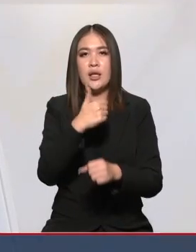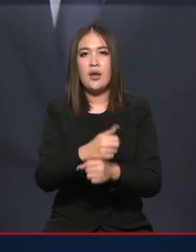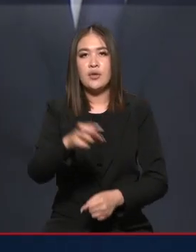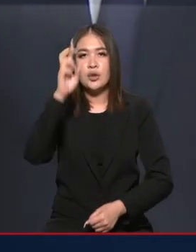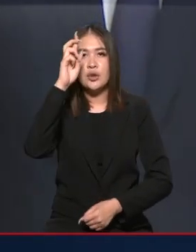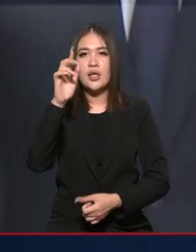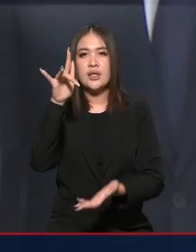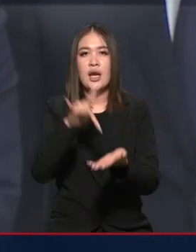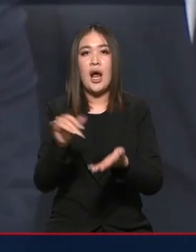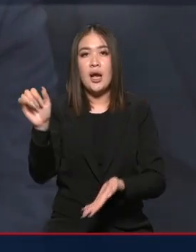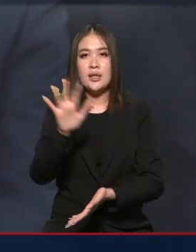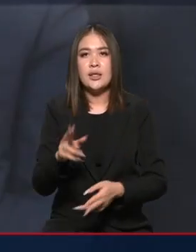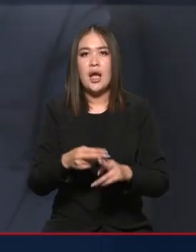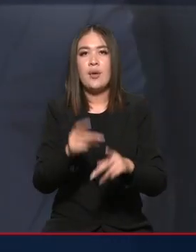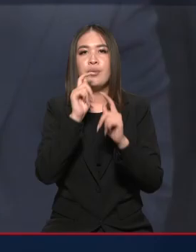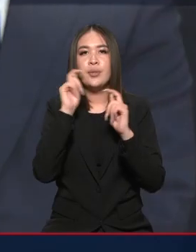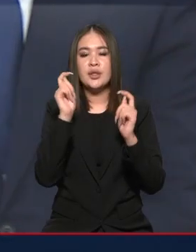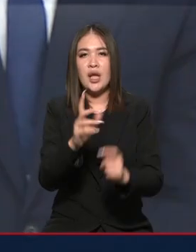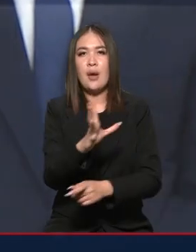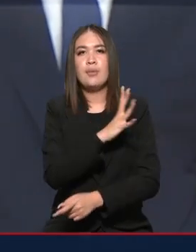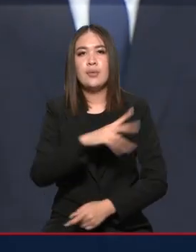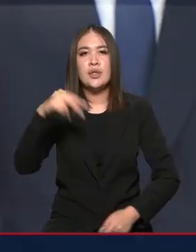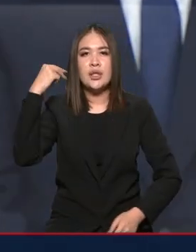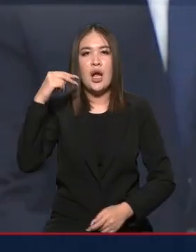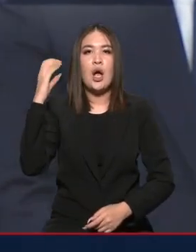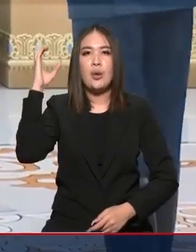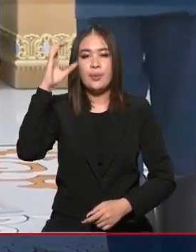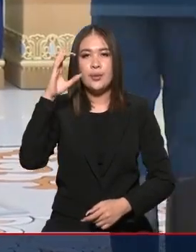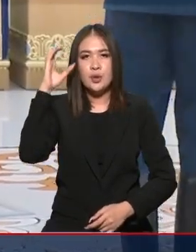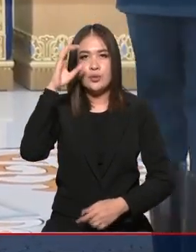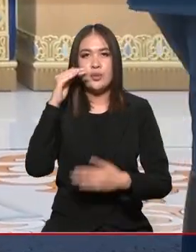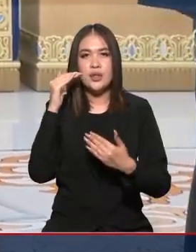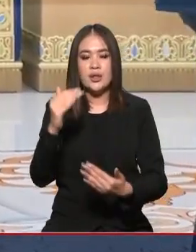Азии наградил почетным знаком президента Узбекистана Шавхата Мирзиёева.